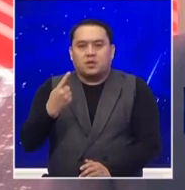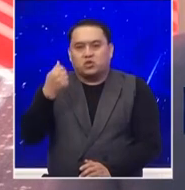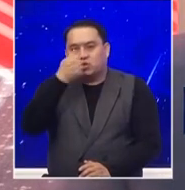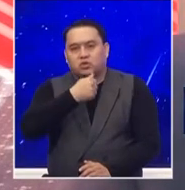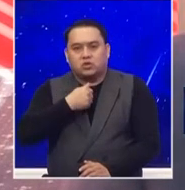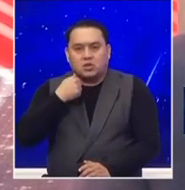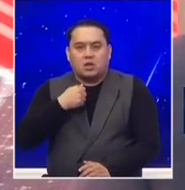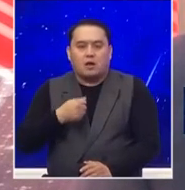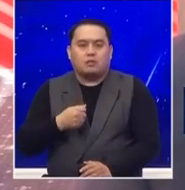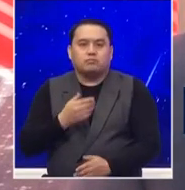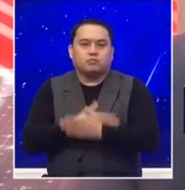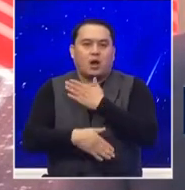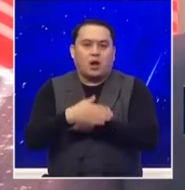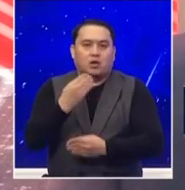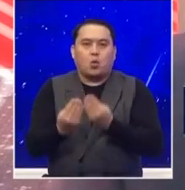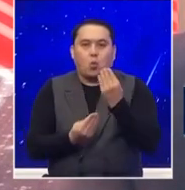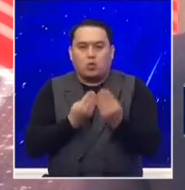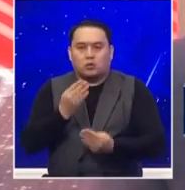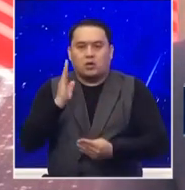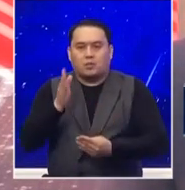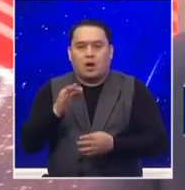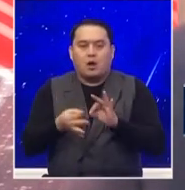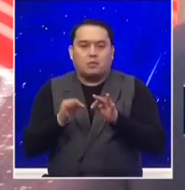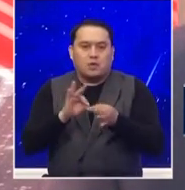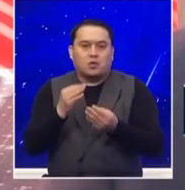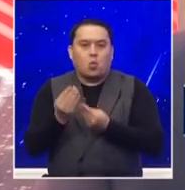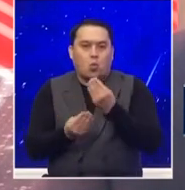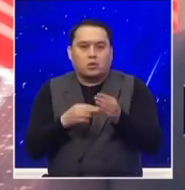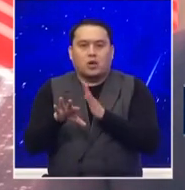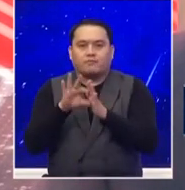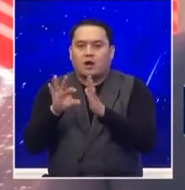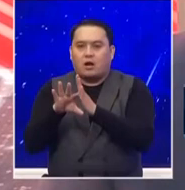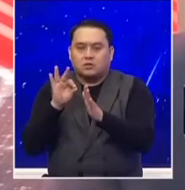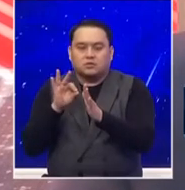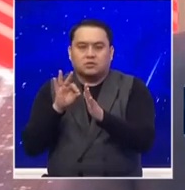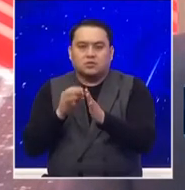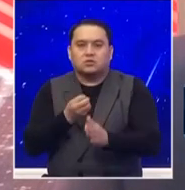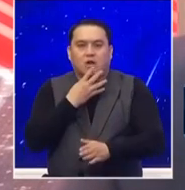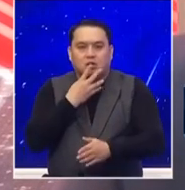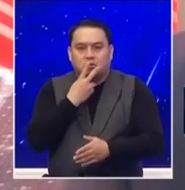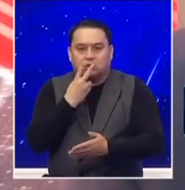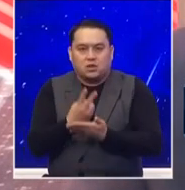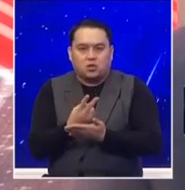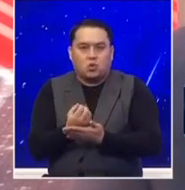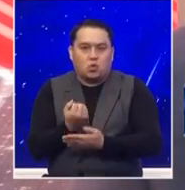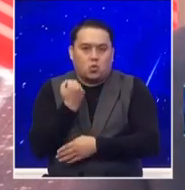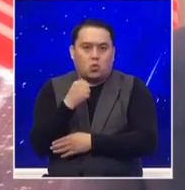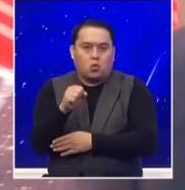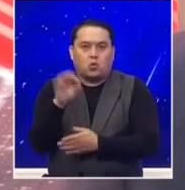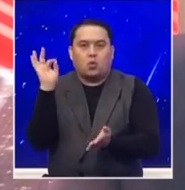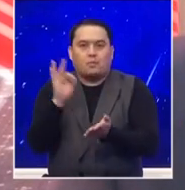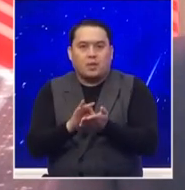жаңағы паралимпиадалық ойындар болады, олимпиада ойындары болады. Оған енді іріктеліп, жақсы нәтиже көрсету үшін алдында